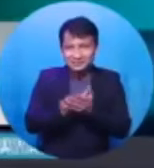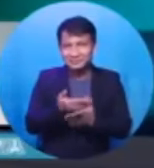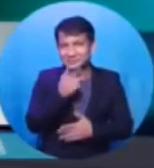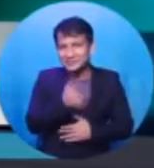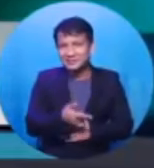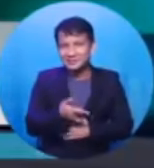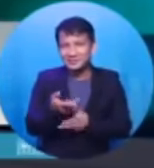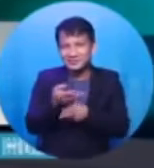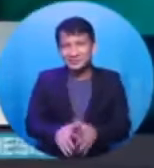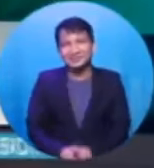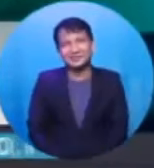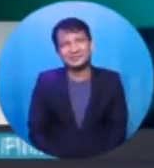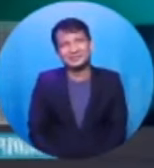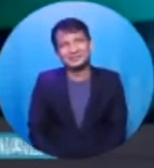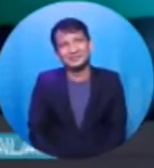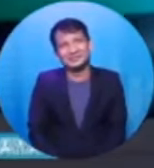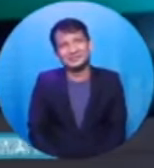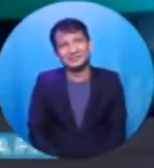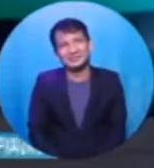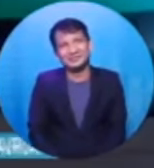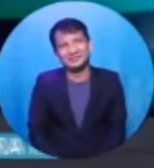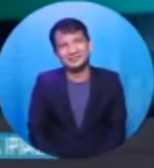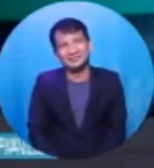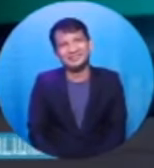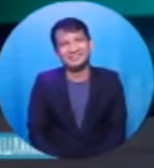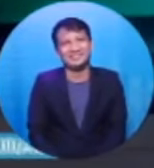ha? Ingat po kayo. God bless. Thank you po.